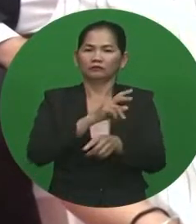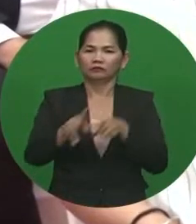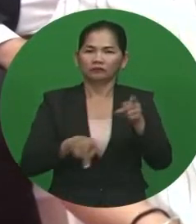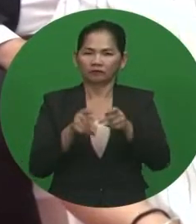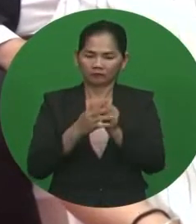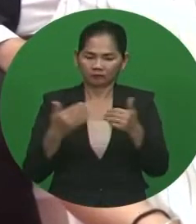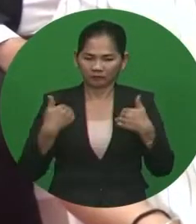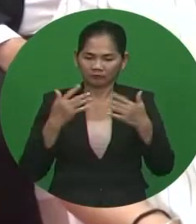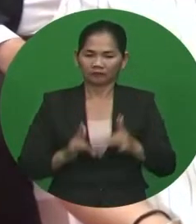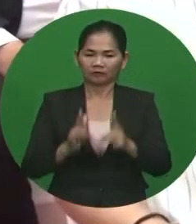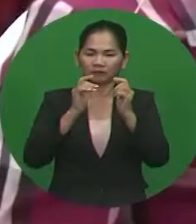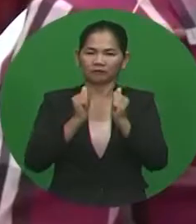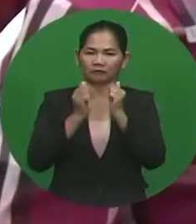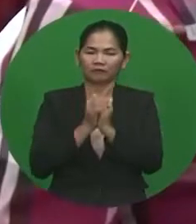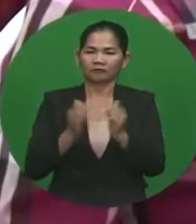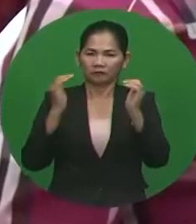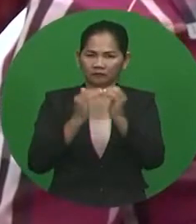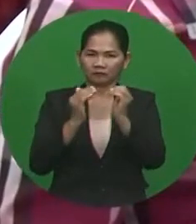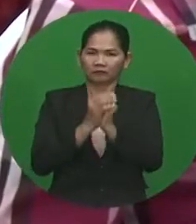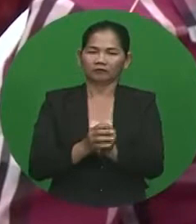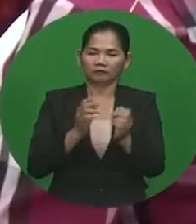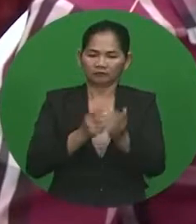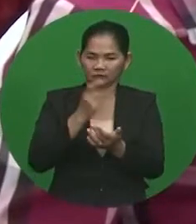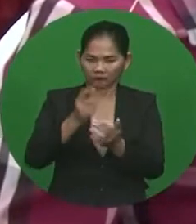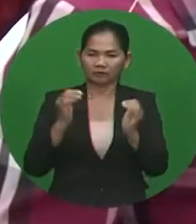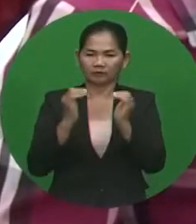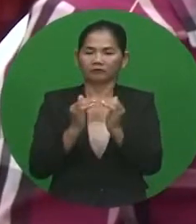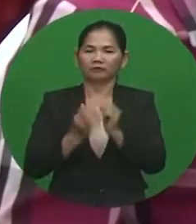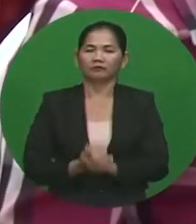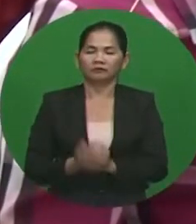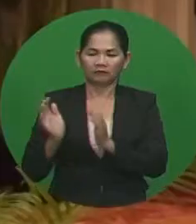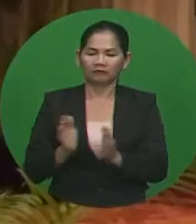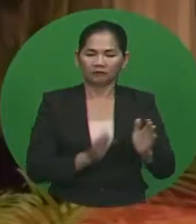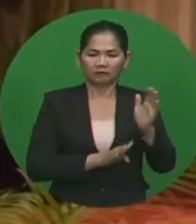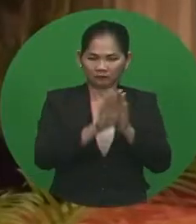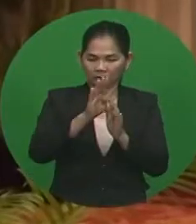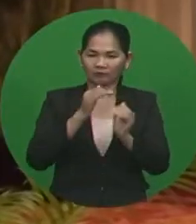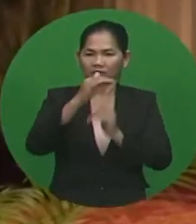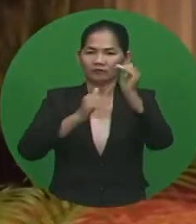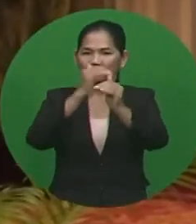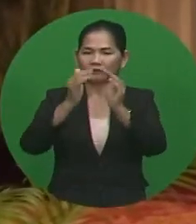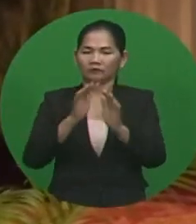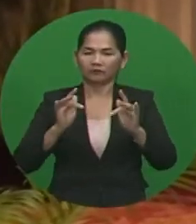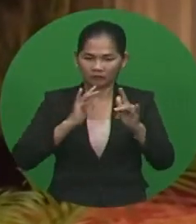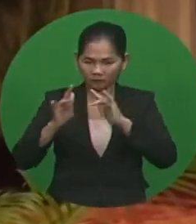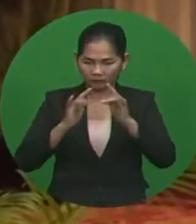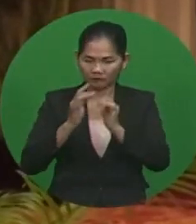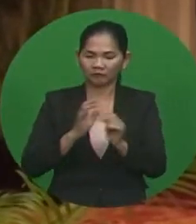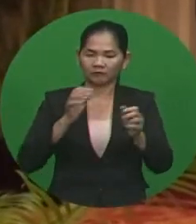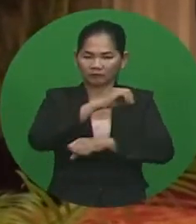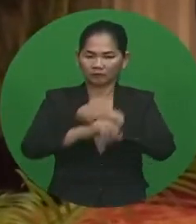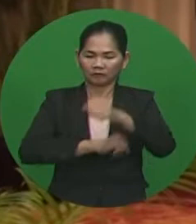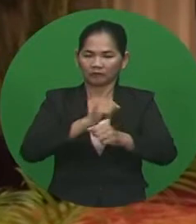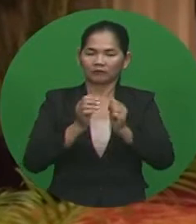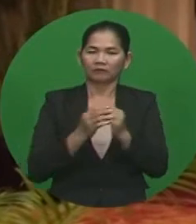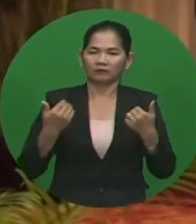លរដ្ឋប្រកបដោយប្រសិទ្ធភាពតម្លាភាពនិងគណនេយ្យភាពការរីកចម្រើនឥតឈប់ឈរនៃប្រព័ន្ធបច្ចេកវិទ្យានិងហេដ្ឋារចនាសម្ព័ន្